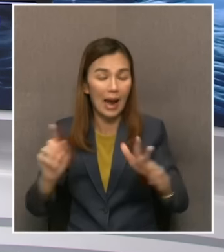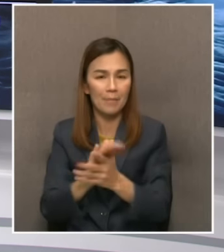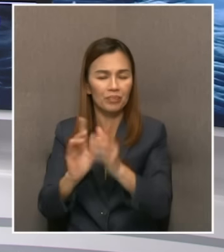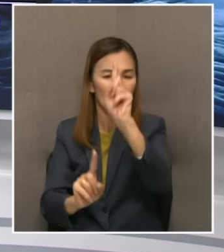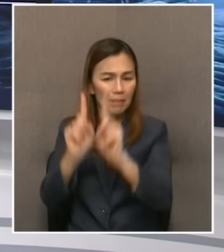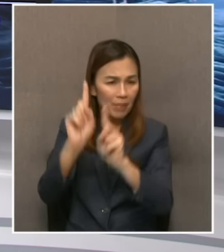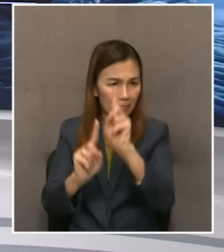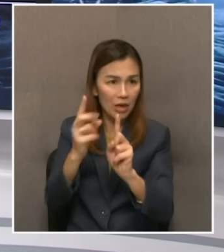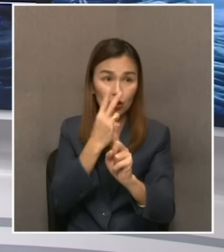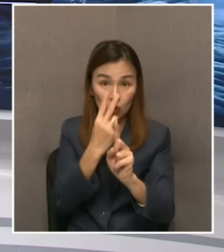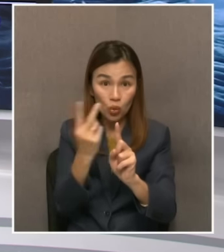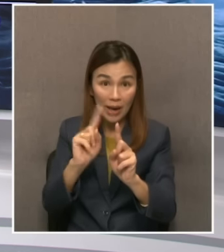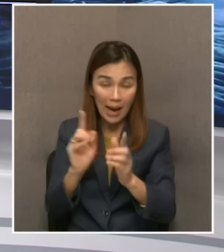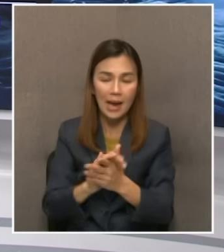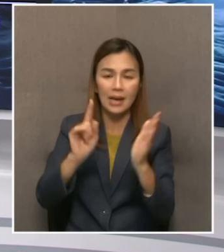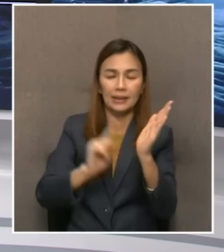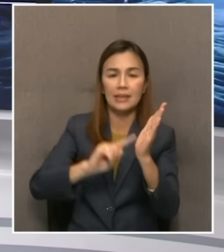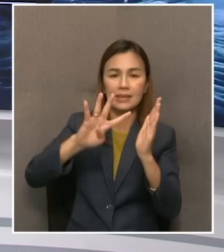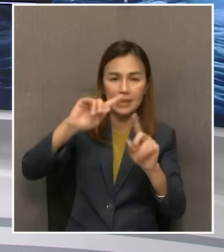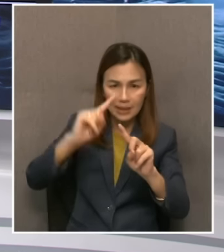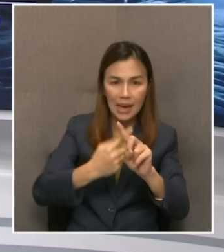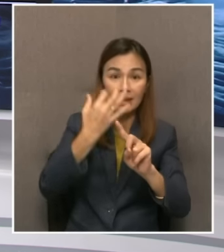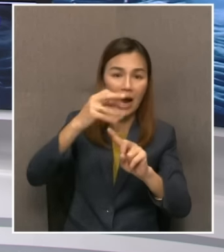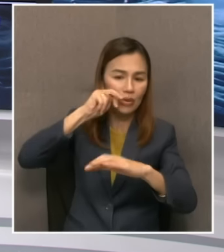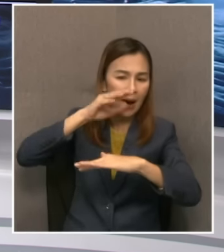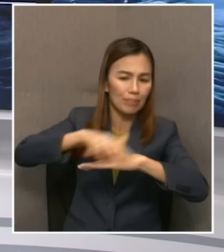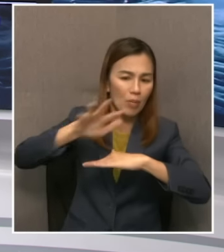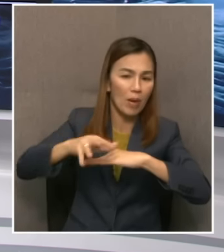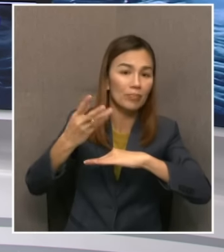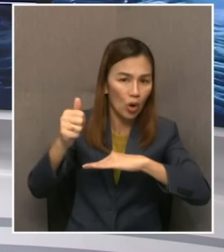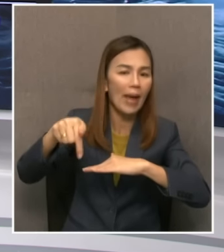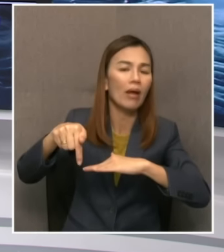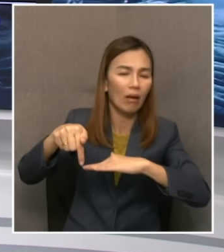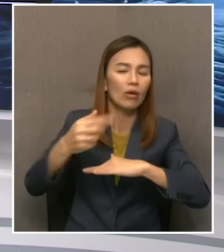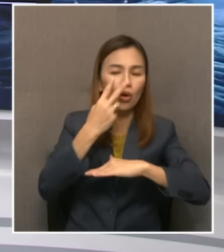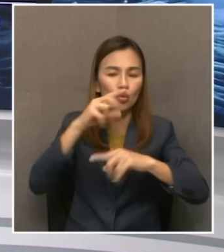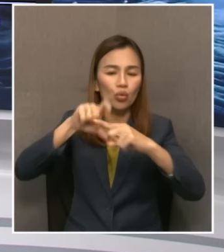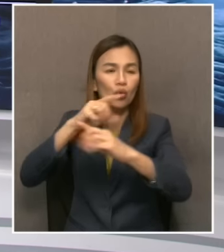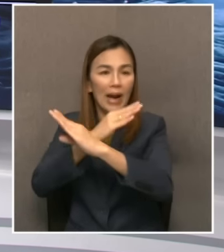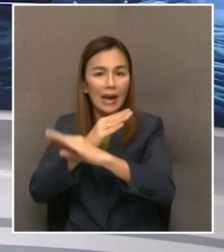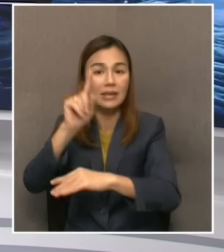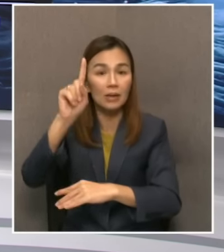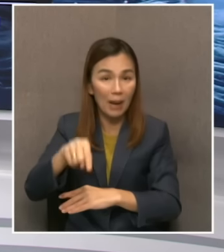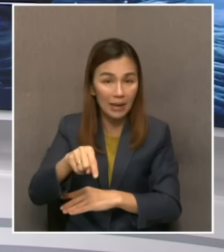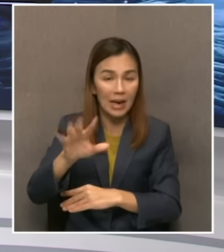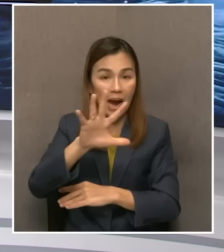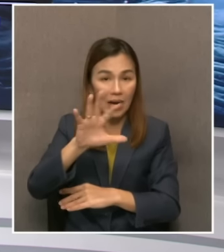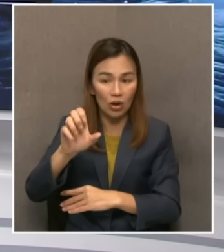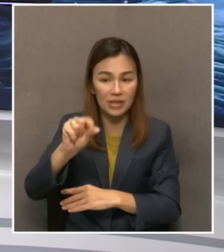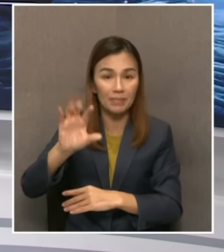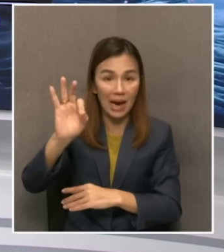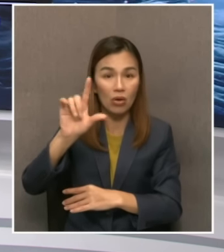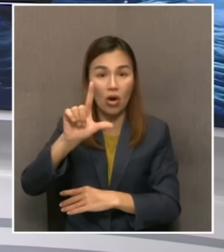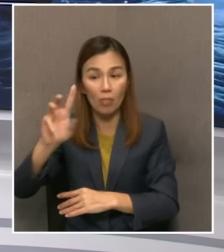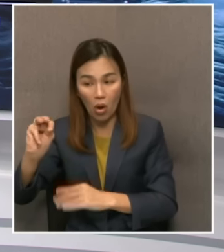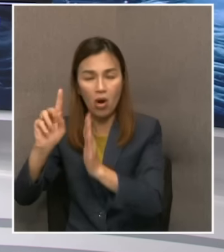อัตราการไหลณวันที่4กันยายน2567นะคะอยู่ที่ 1,529 ลูกบาศก์เมตรต่อวินา